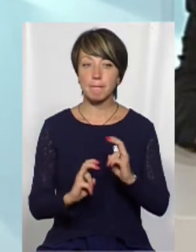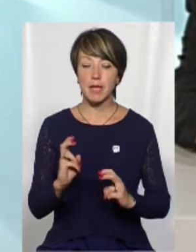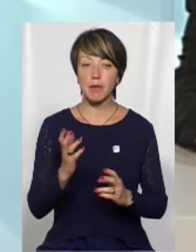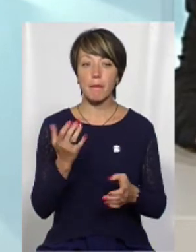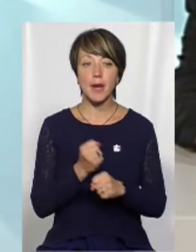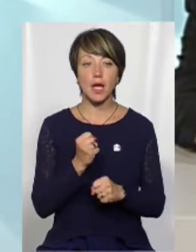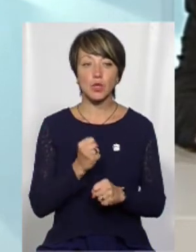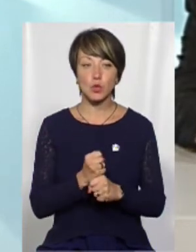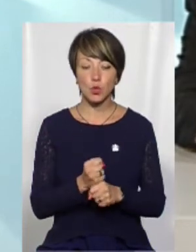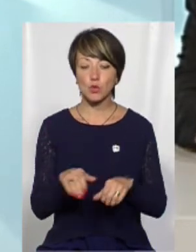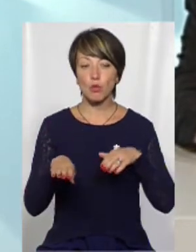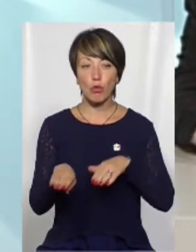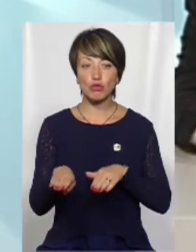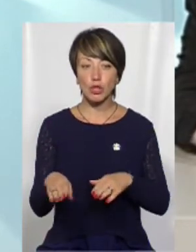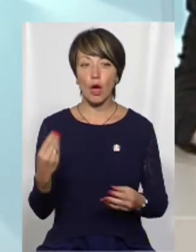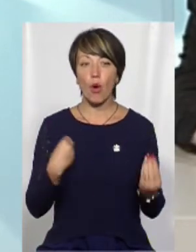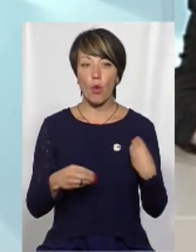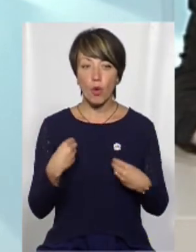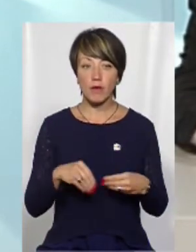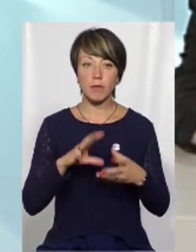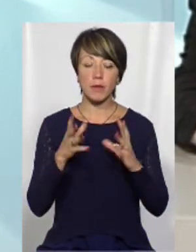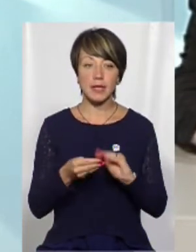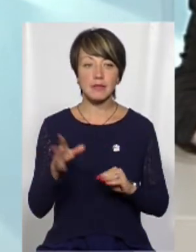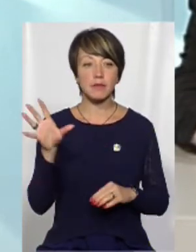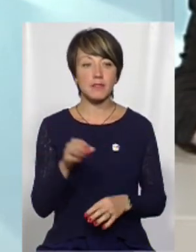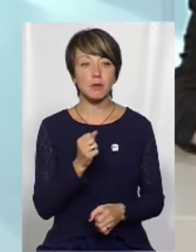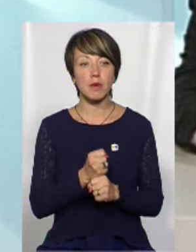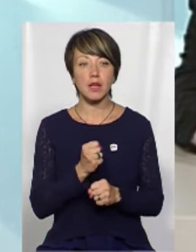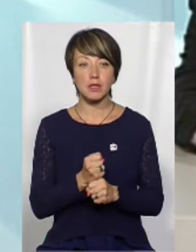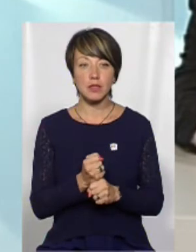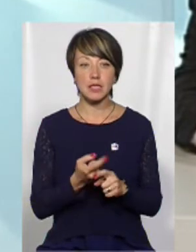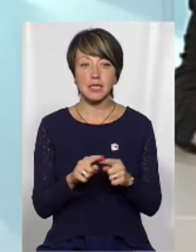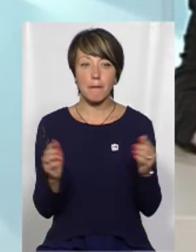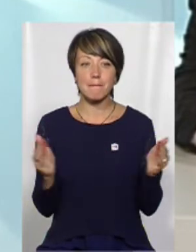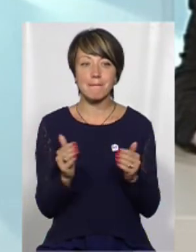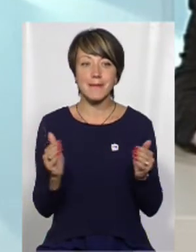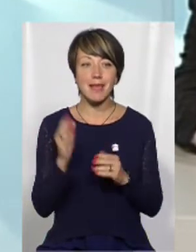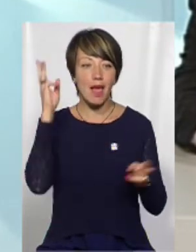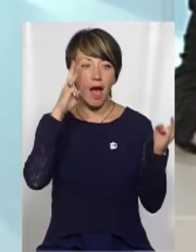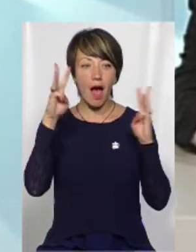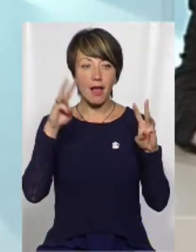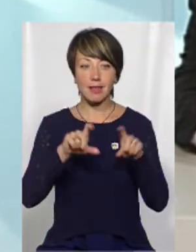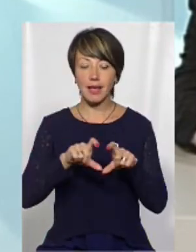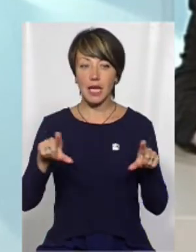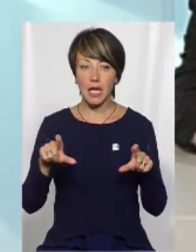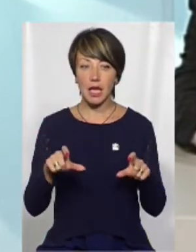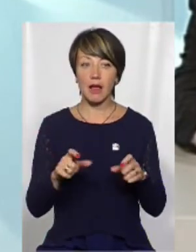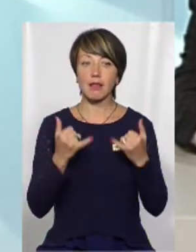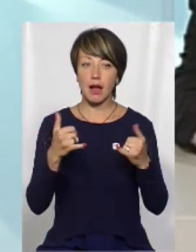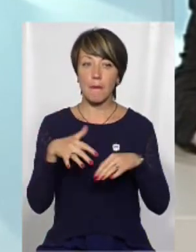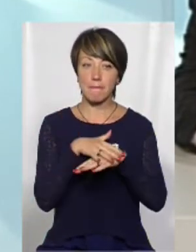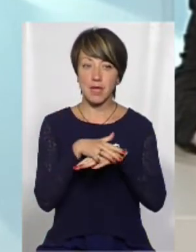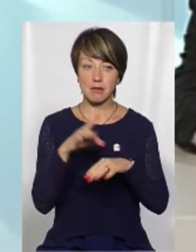які працюють з пошиття одягу, вони, в принципі, всі працюють, це міні-ательє, які, в принципі, працюють на